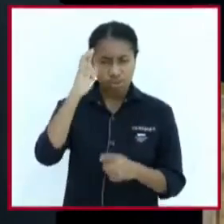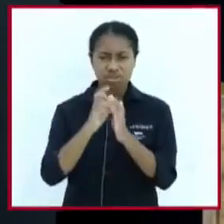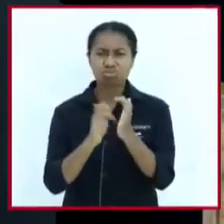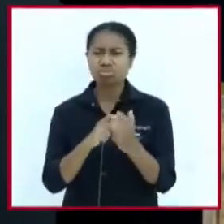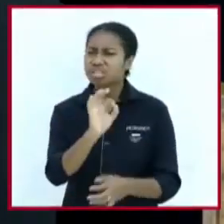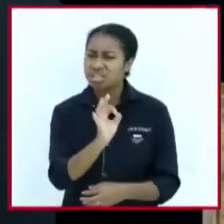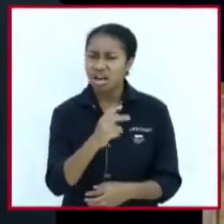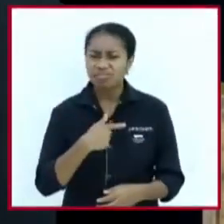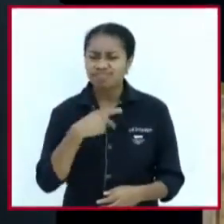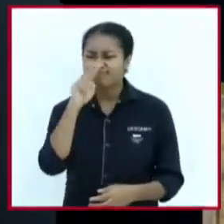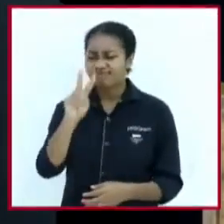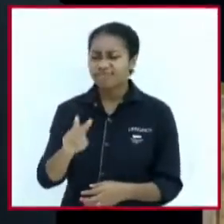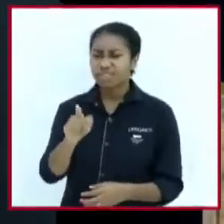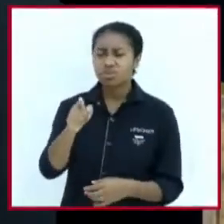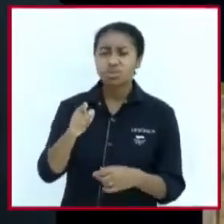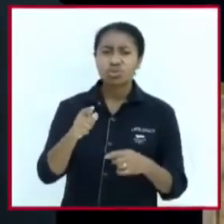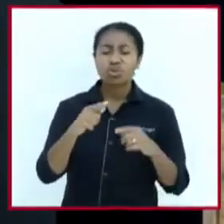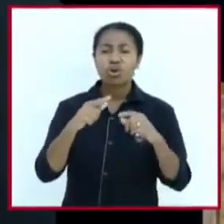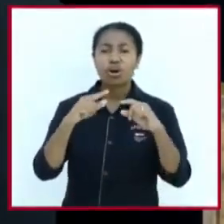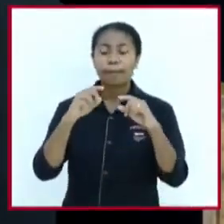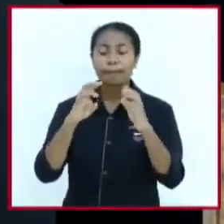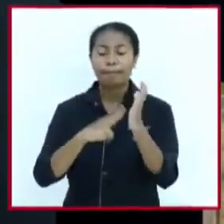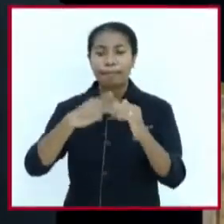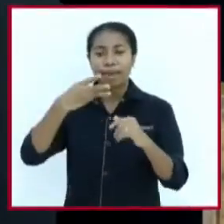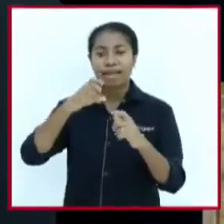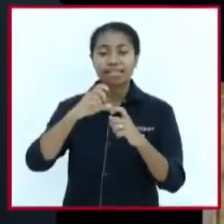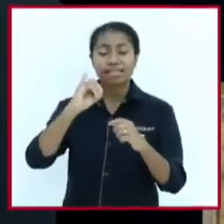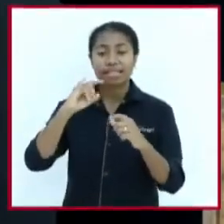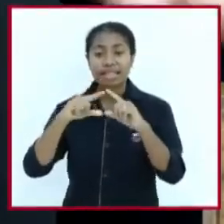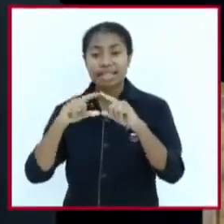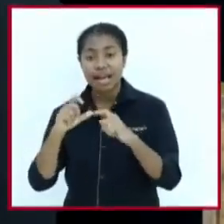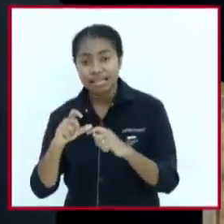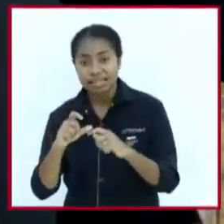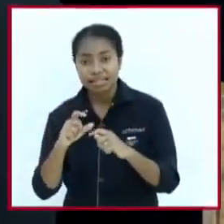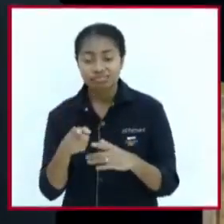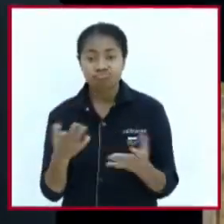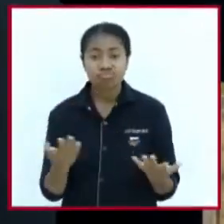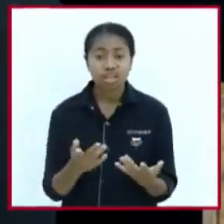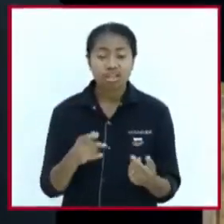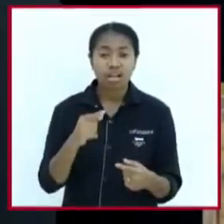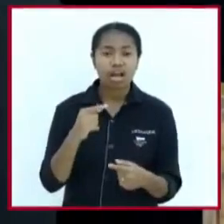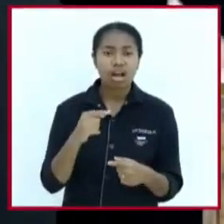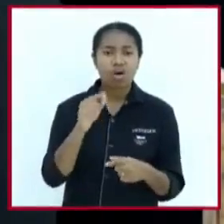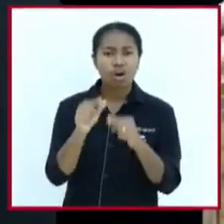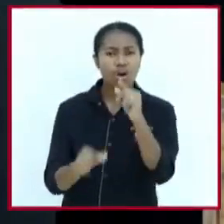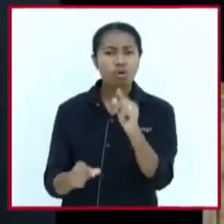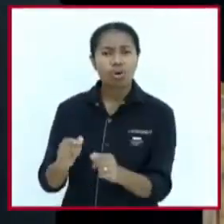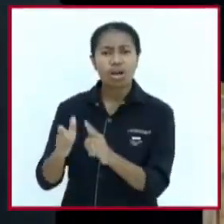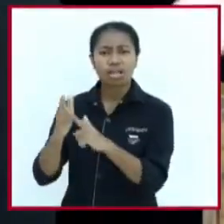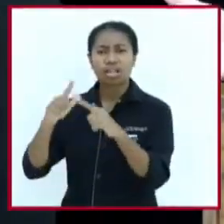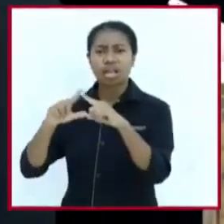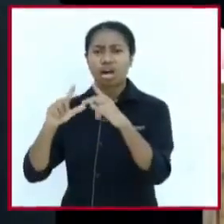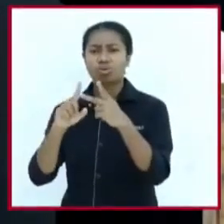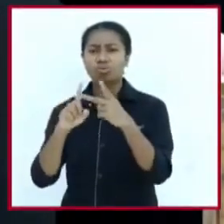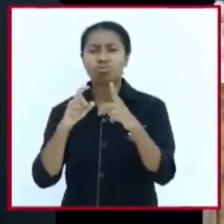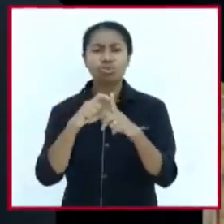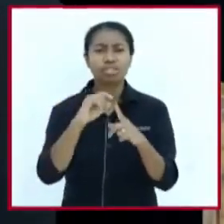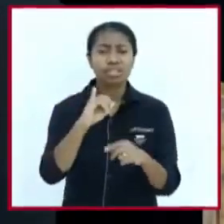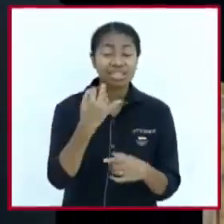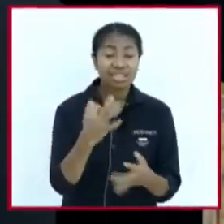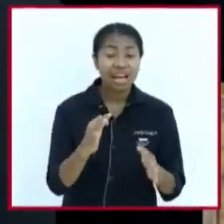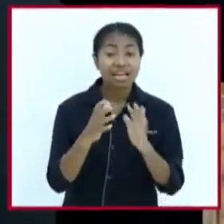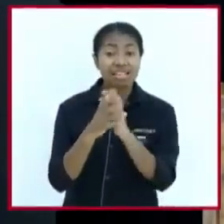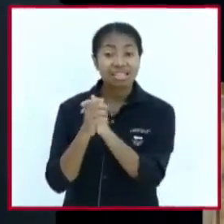Yesus itu Kristus palsu makanya ketika saudara-saudaranya hoodie mereka yang Kristen sudah menderita